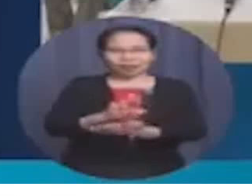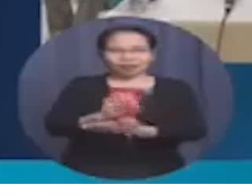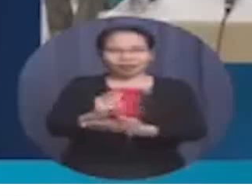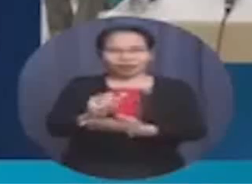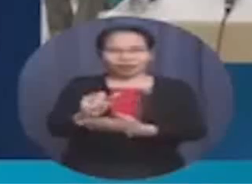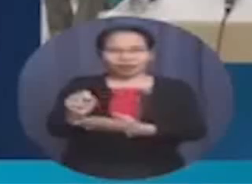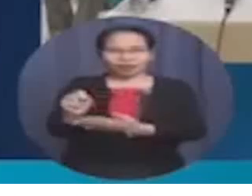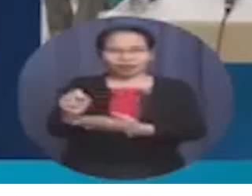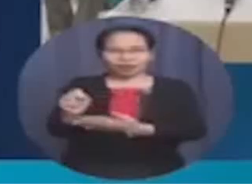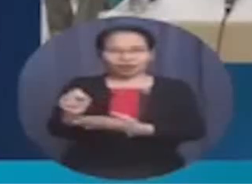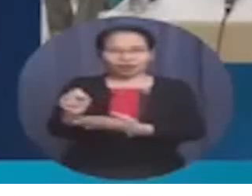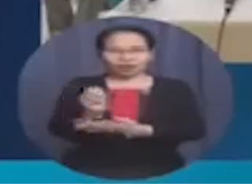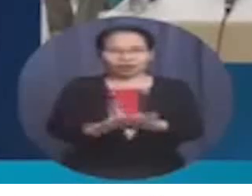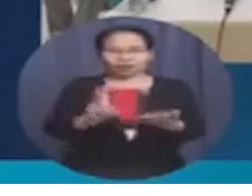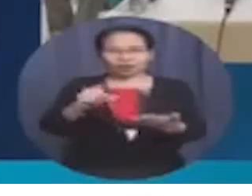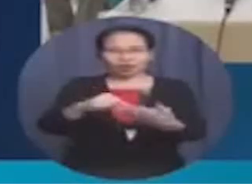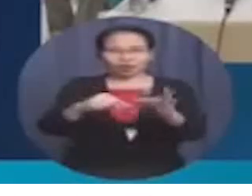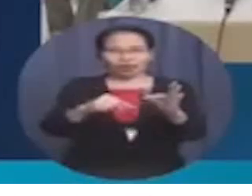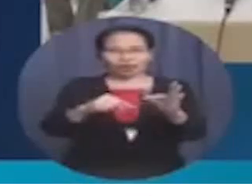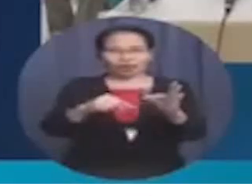Colossas 2:9.